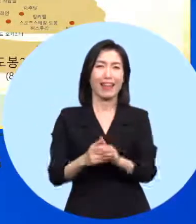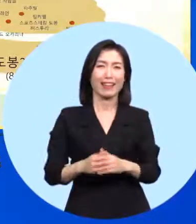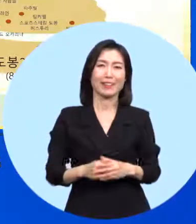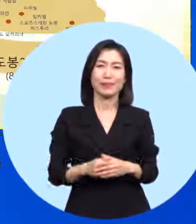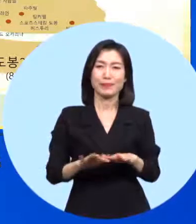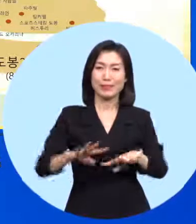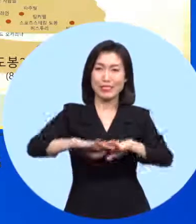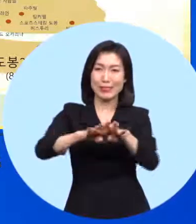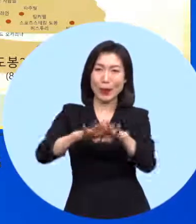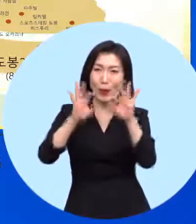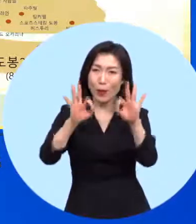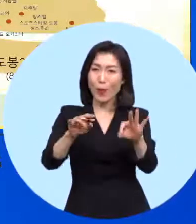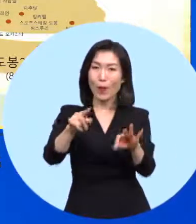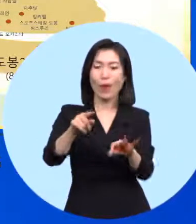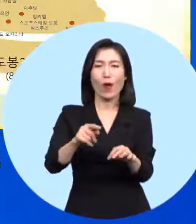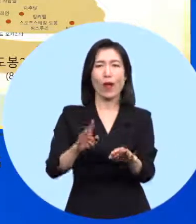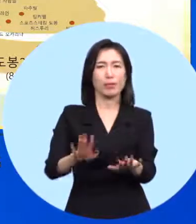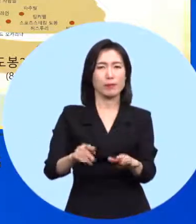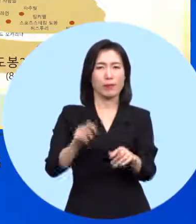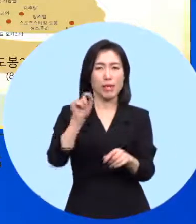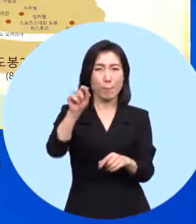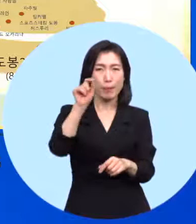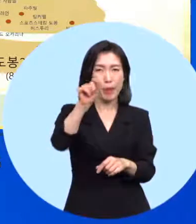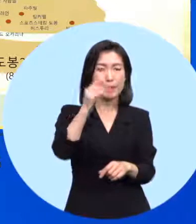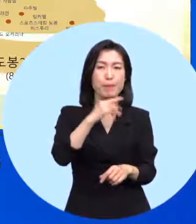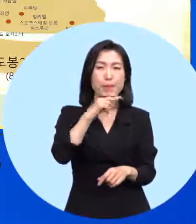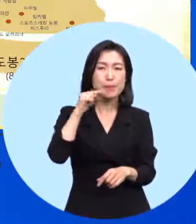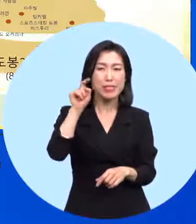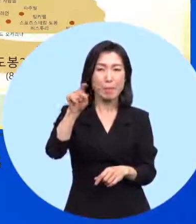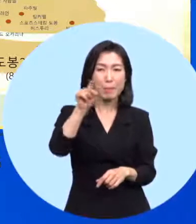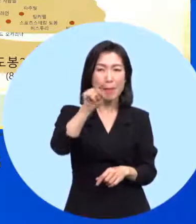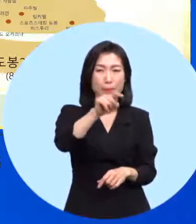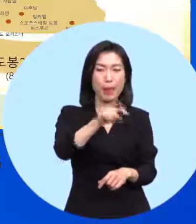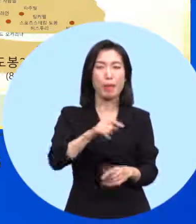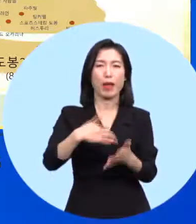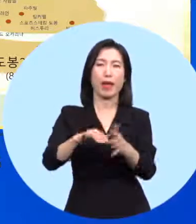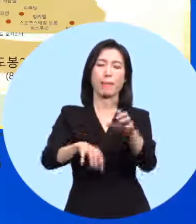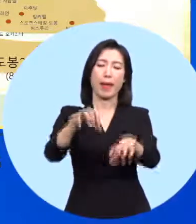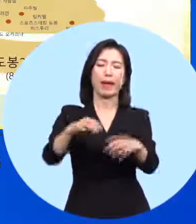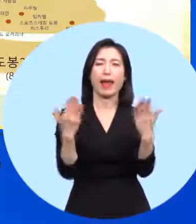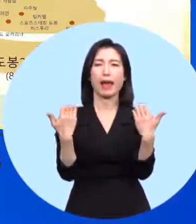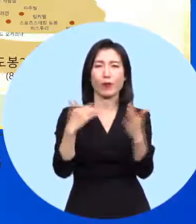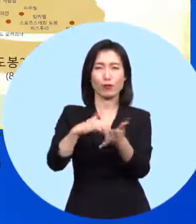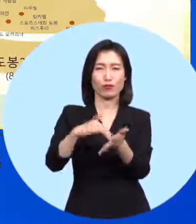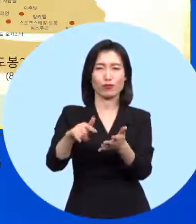지금 지도에서 보는 바와 같이 점점으로 표시되어 있는 곳이 마을 학교입니다.